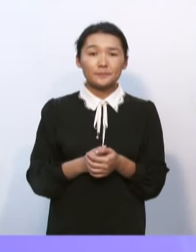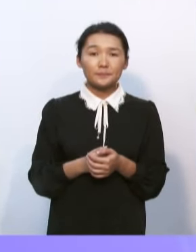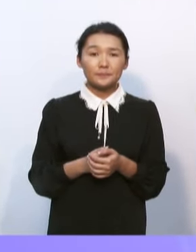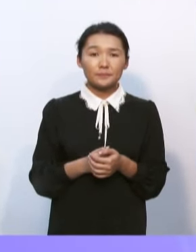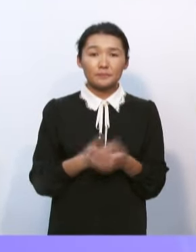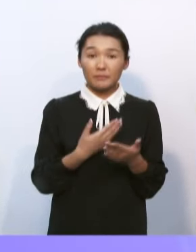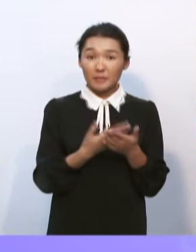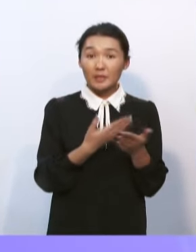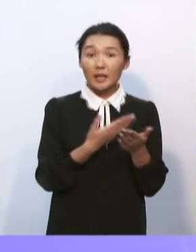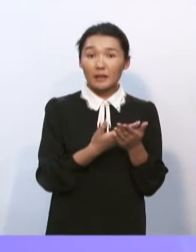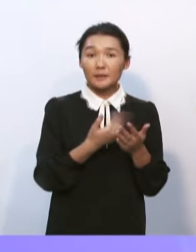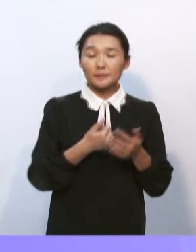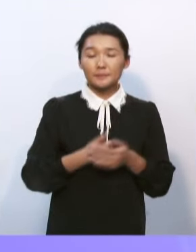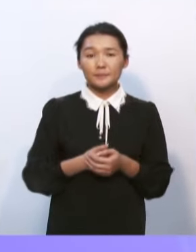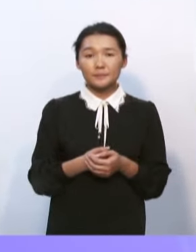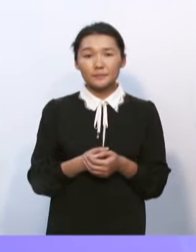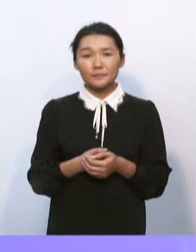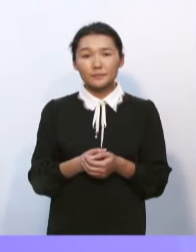Мисалы,